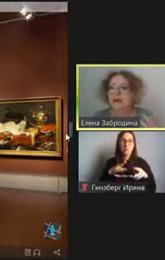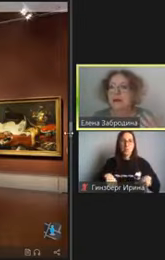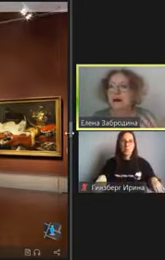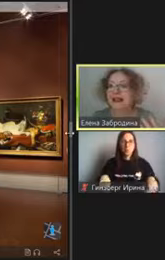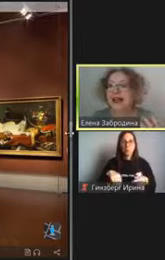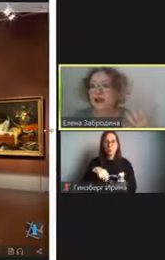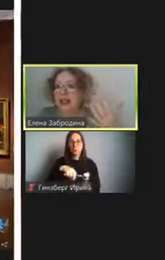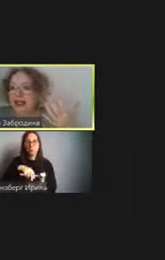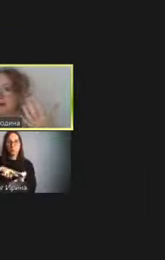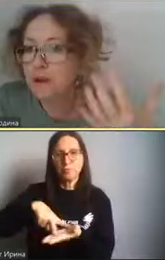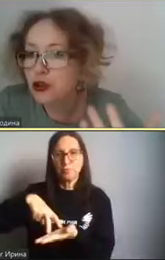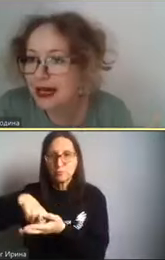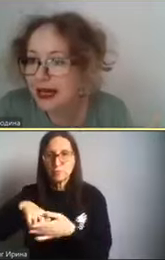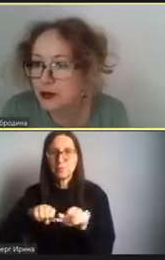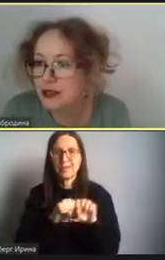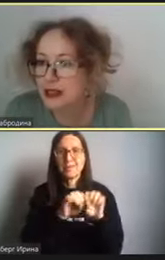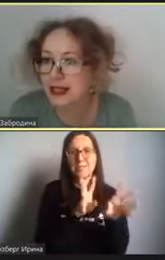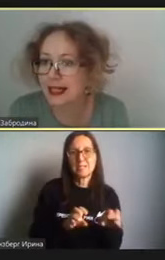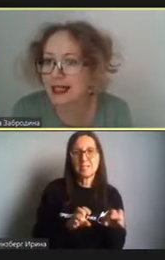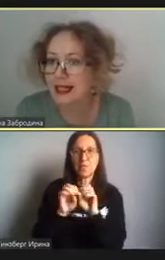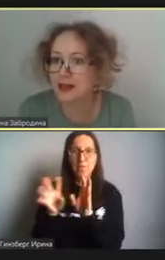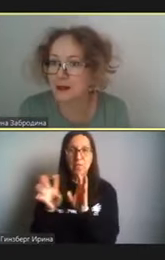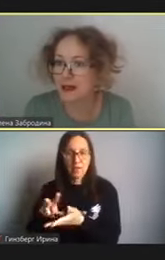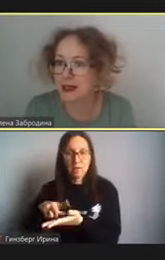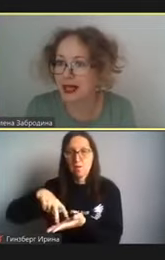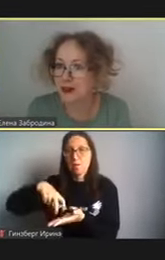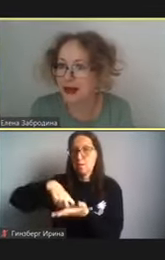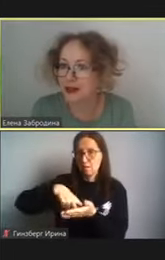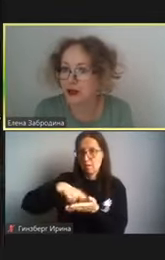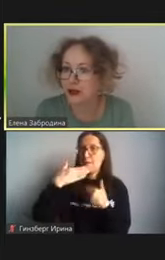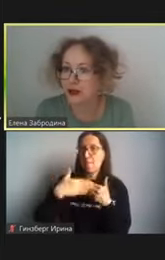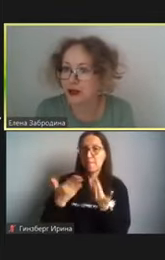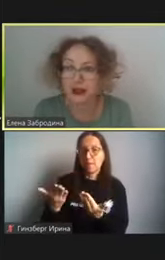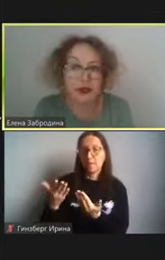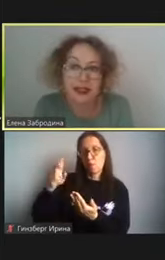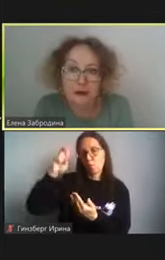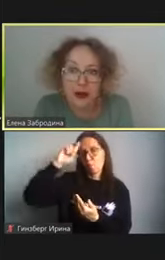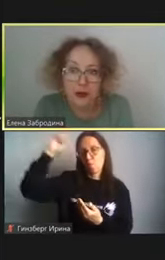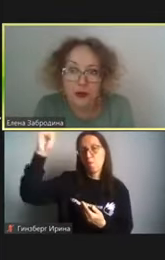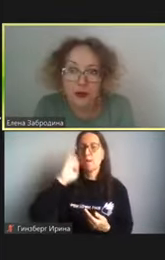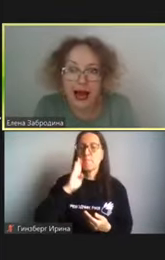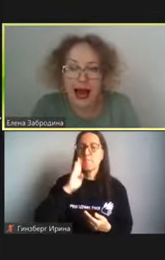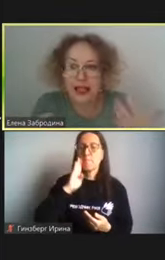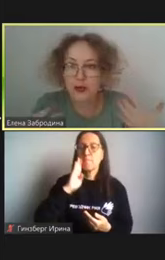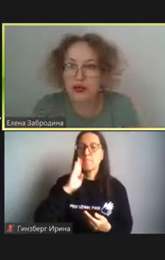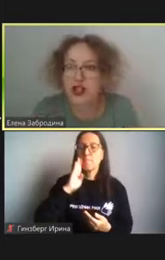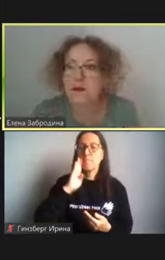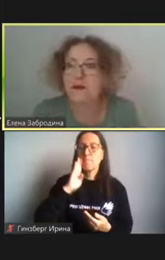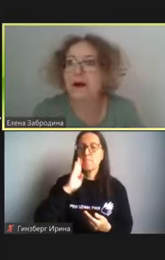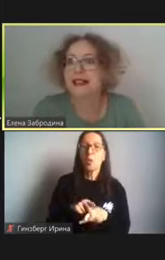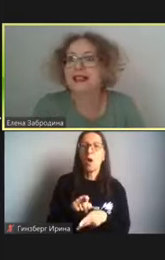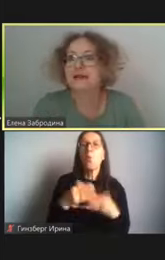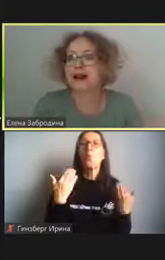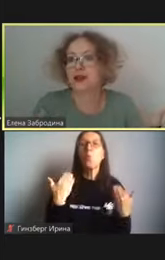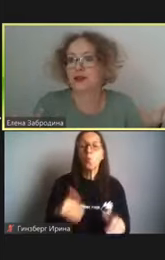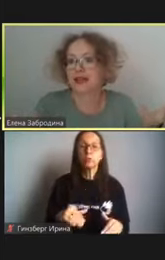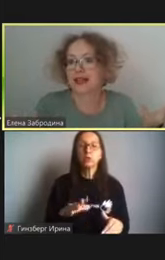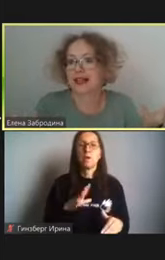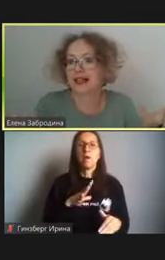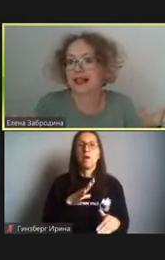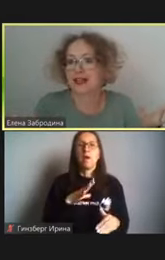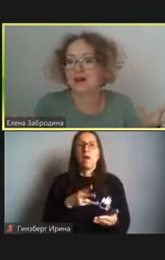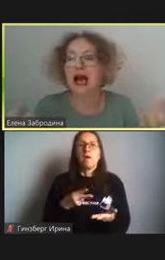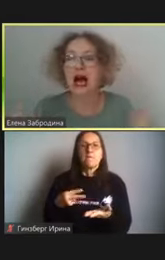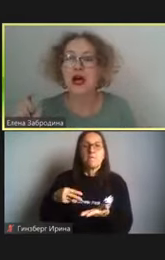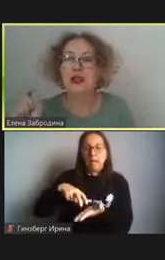тех, которые припадают и опускаются на колени перед Богоматерью, то ли наоборот, они уже поднимаются